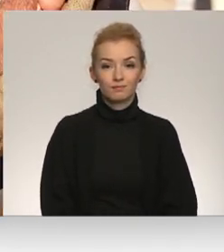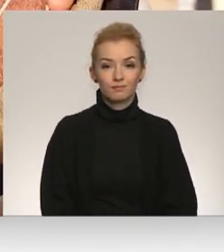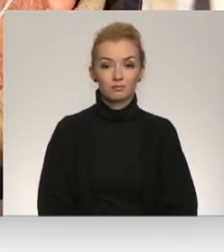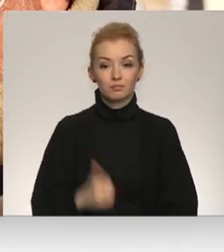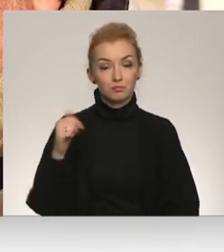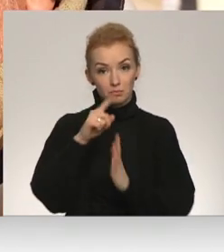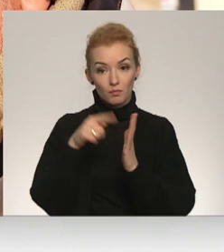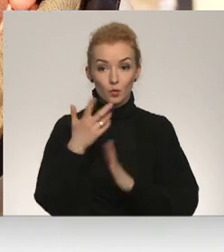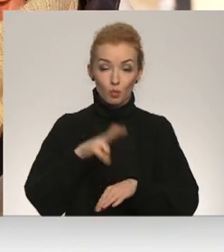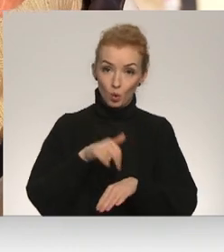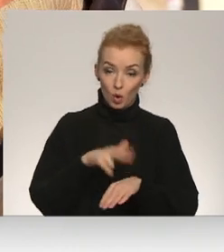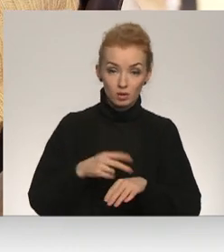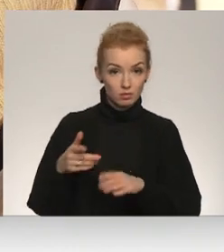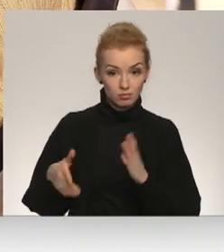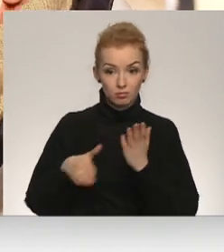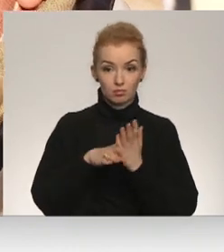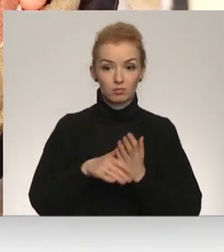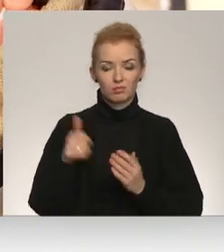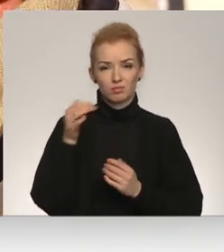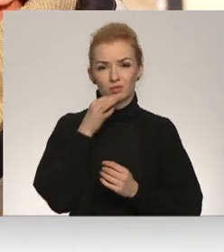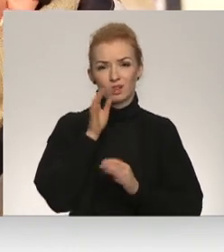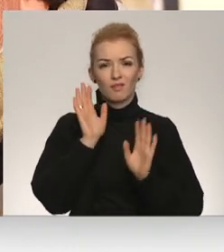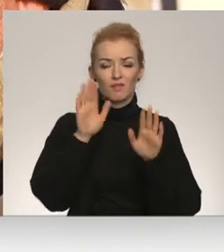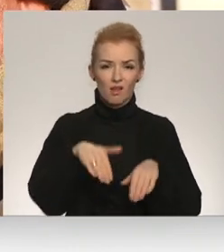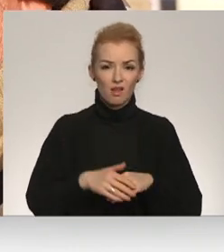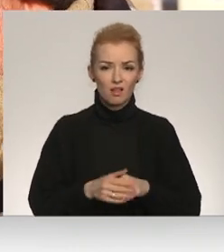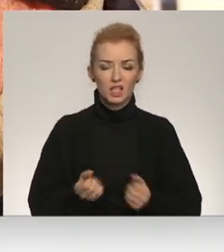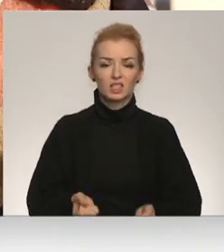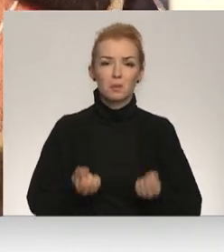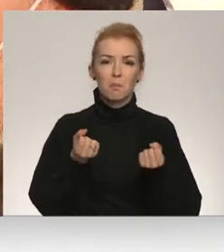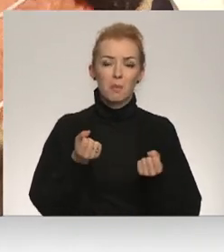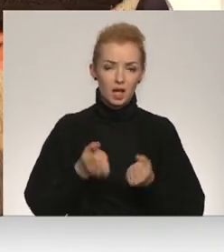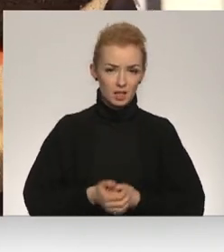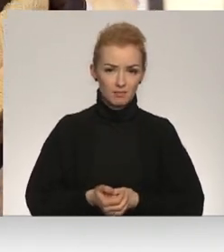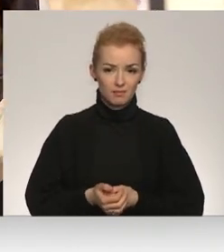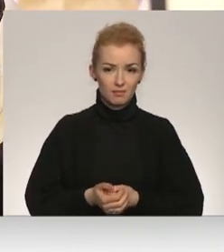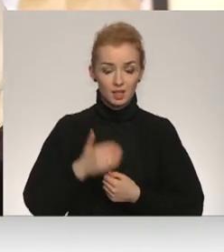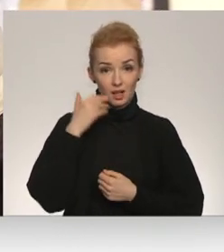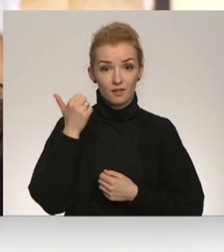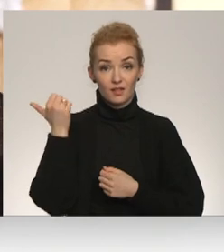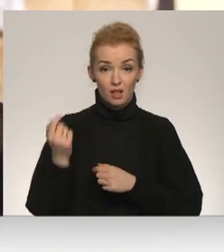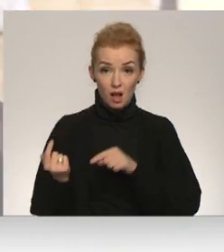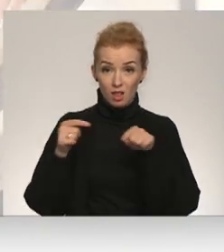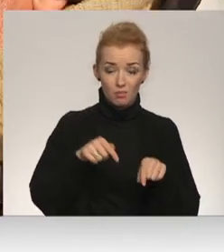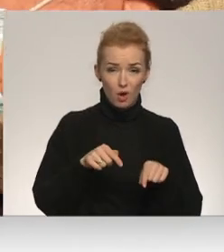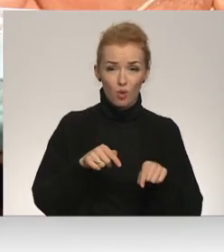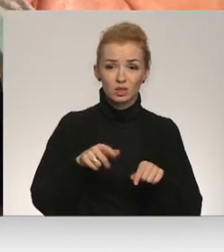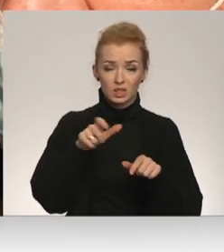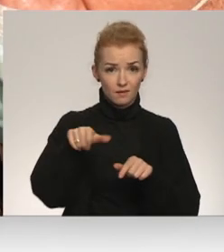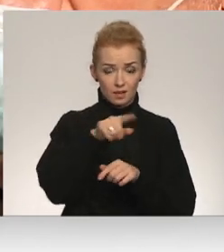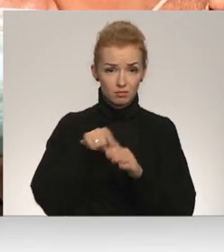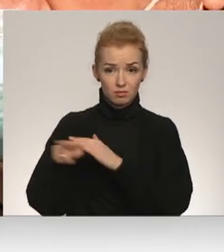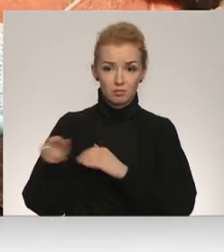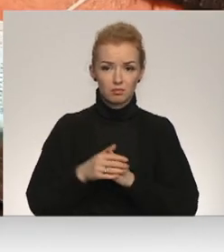policija, pašvaldības policija? Smags gadījums. Kad viņi atbrauks, te jau vairs neviena nebūs. A kas